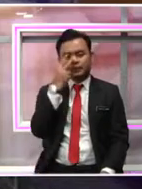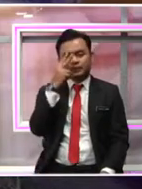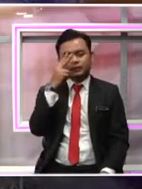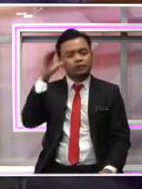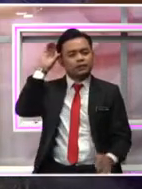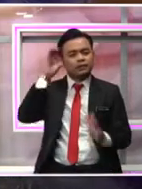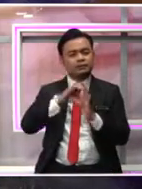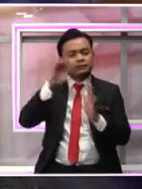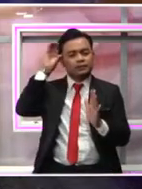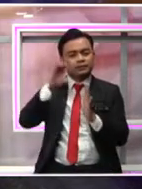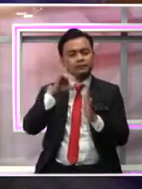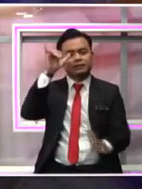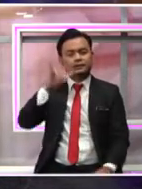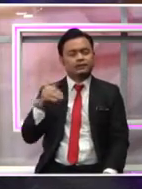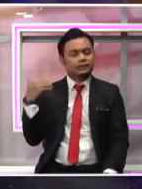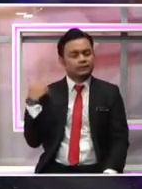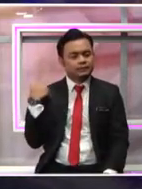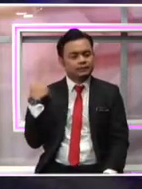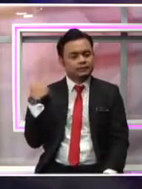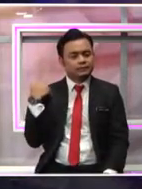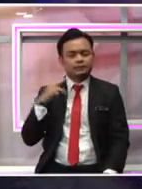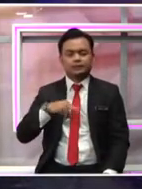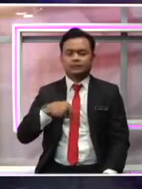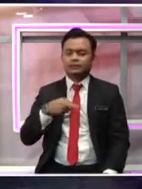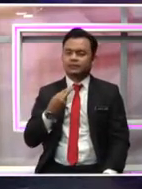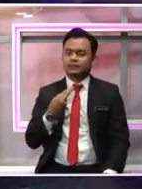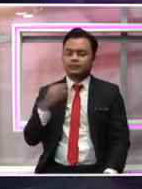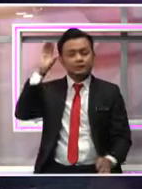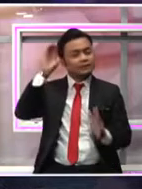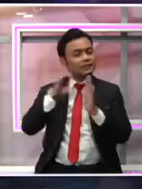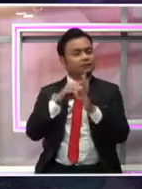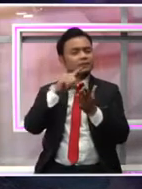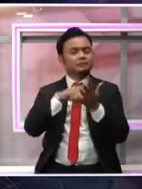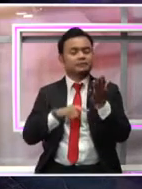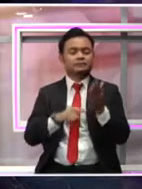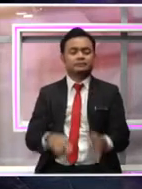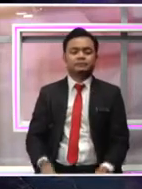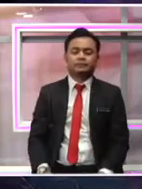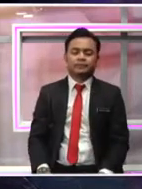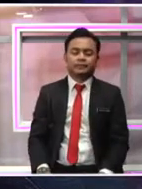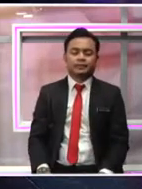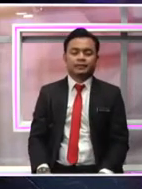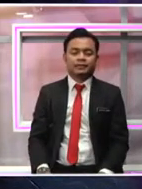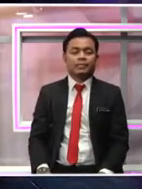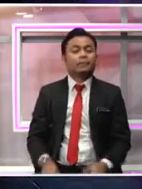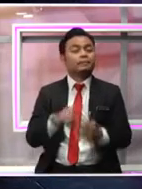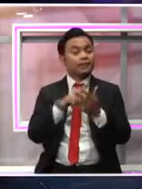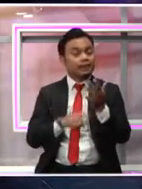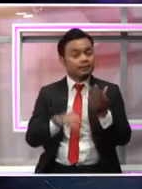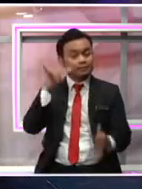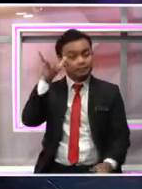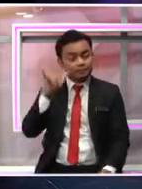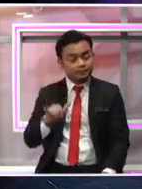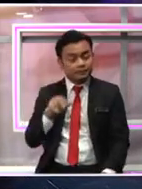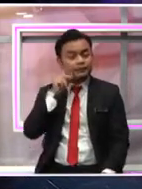di hadapan ini naik laserasi bisa ini gambar aku Nisa bedasarkan api Annisa lihat kamu deh murid